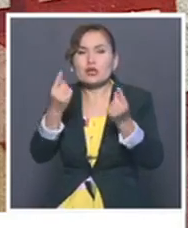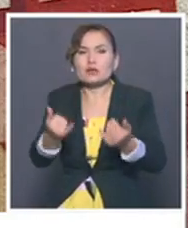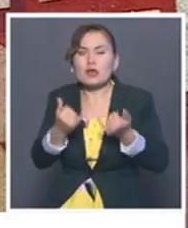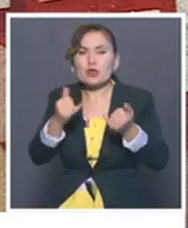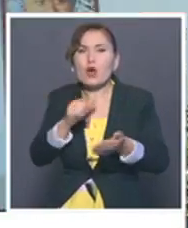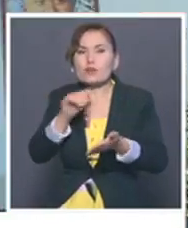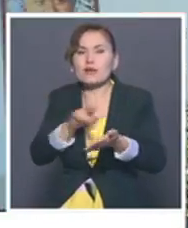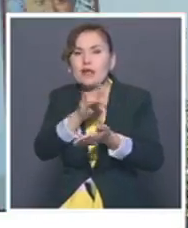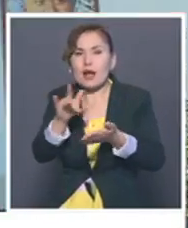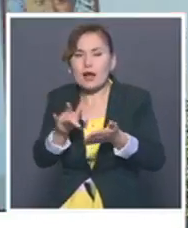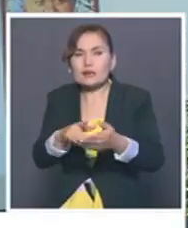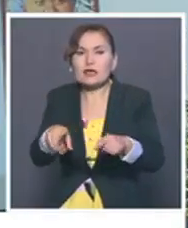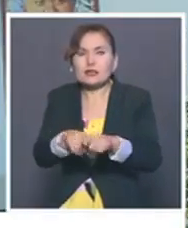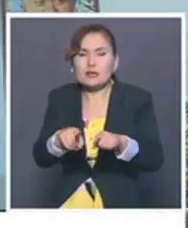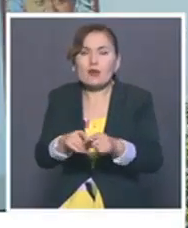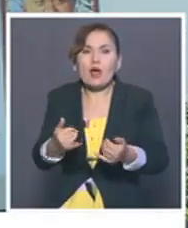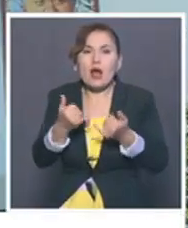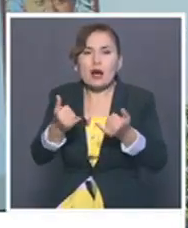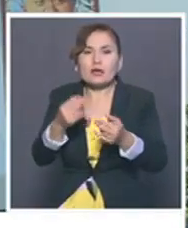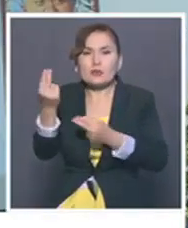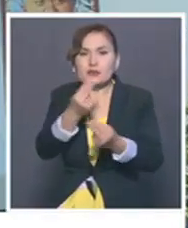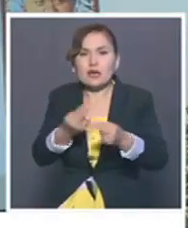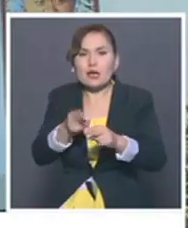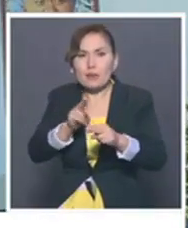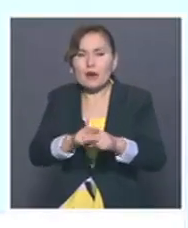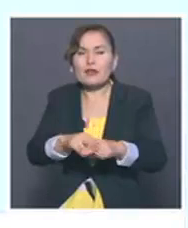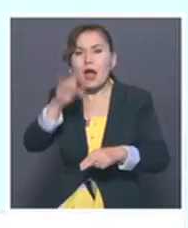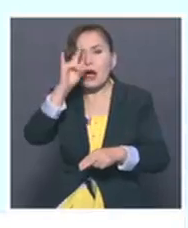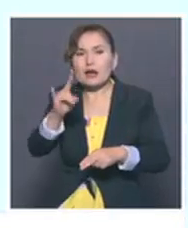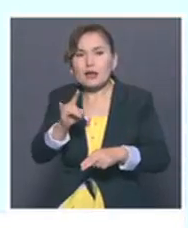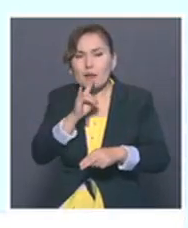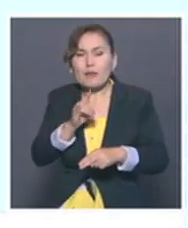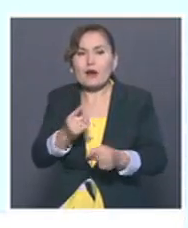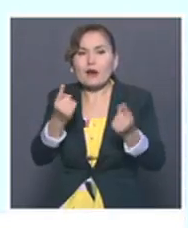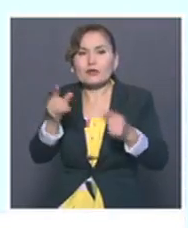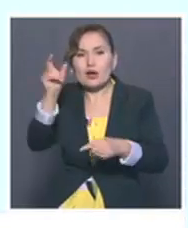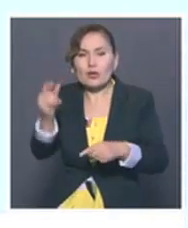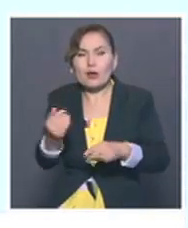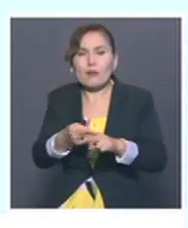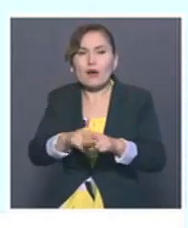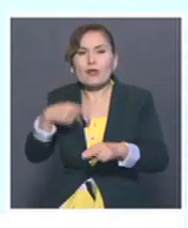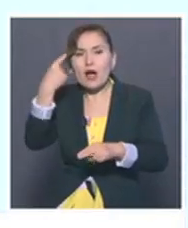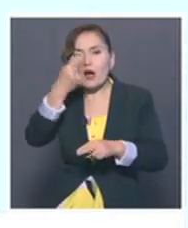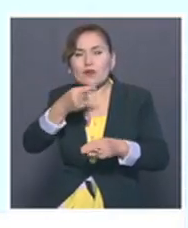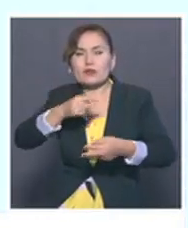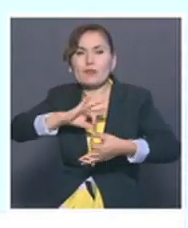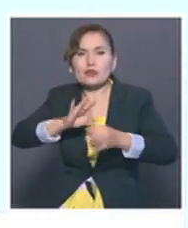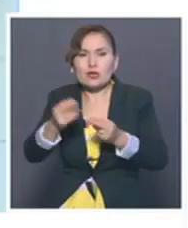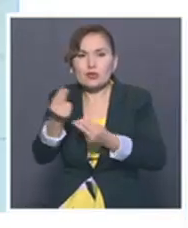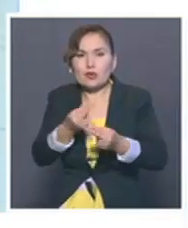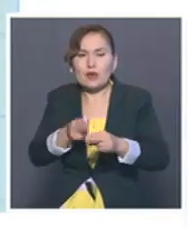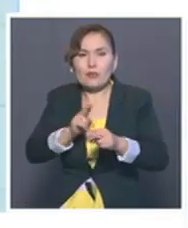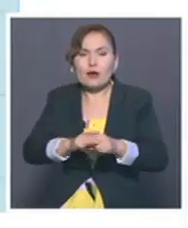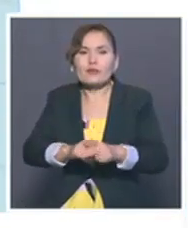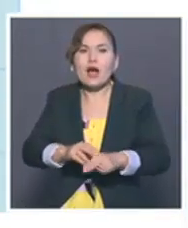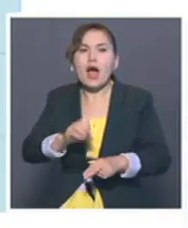жасалған тарту. Қаржы бюджеттен бөлінген, суретшілер өз туындыларында қазақтың біртуар перзентінің болмысын беруге тырысқан. Алдағы уақытта орта